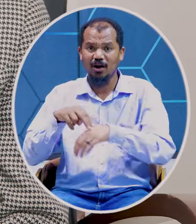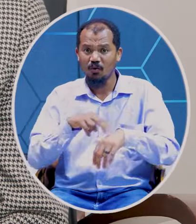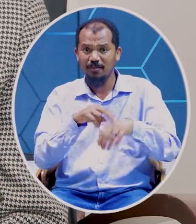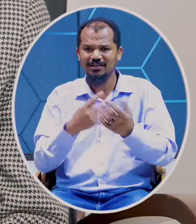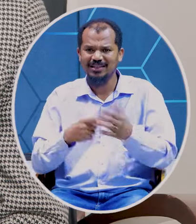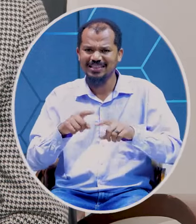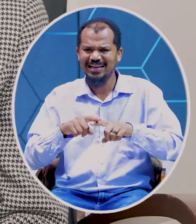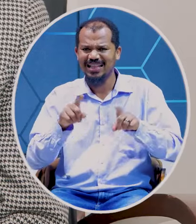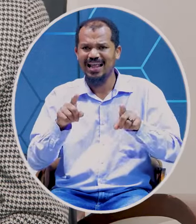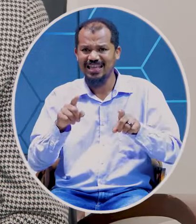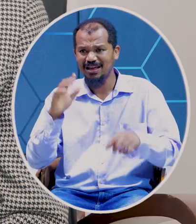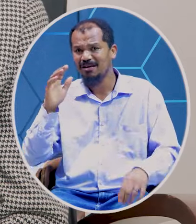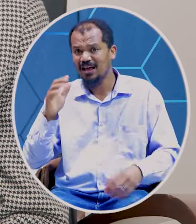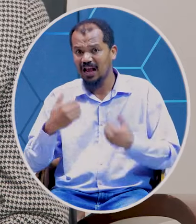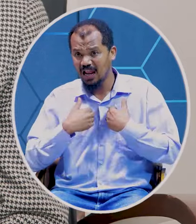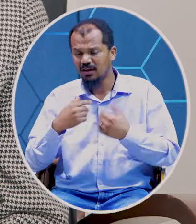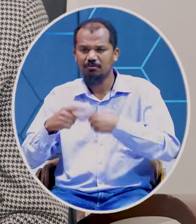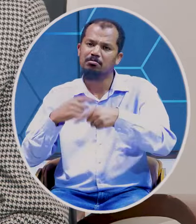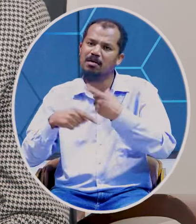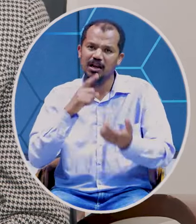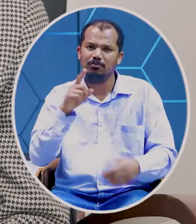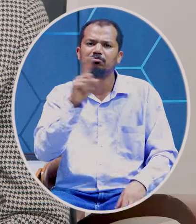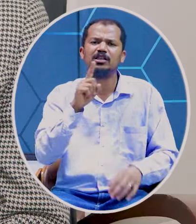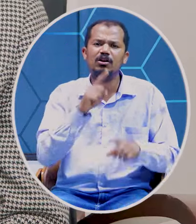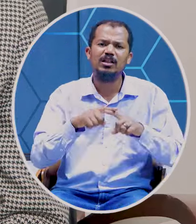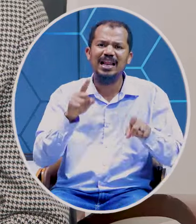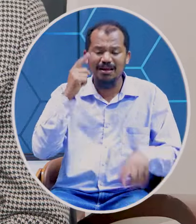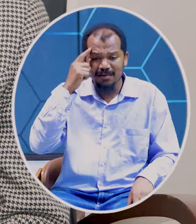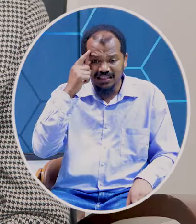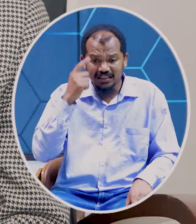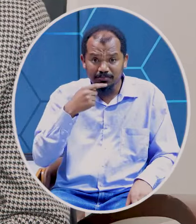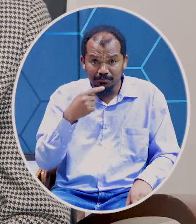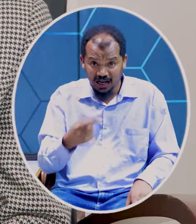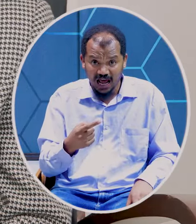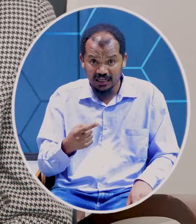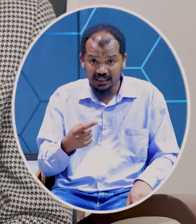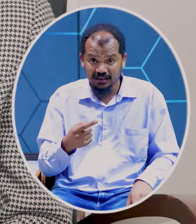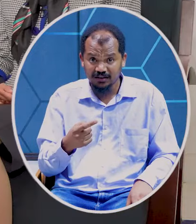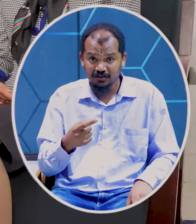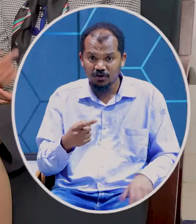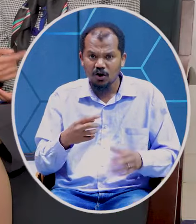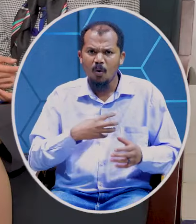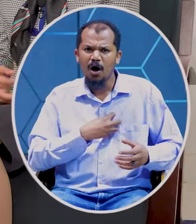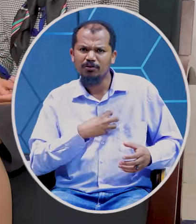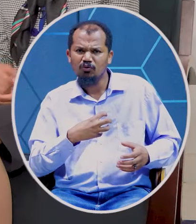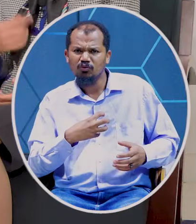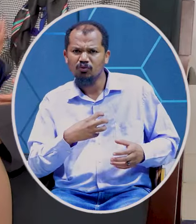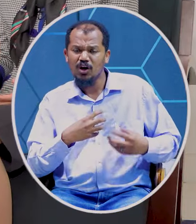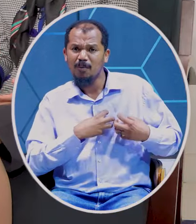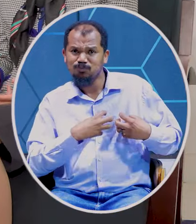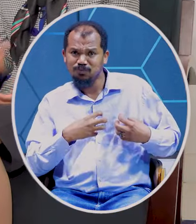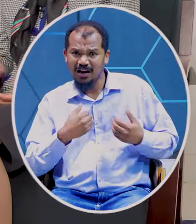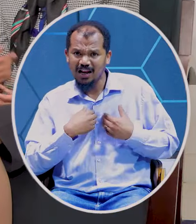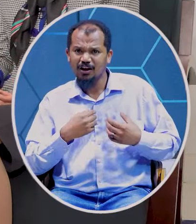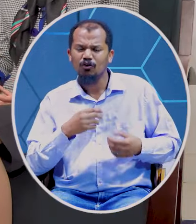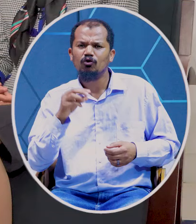ተቋም እንደዚህ የተለየ የሚያሳስብ ነገር ካለ መሄድ ነው። ምንድነው የተለየ የሚያሳስብ ነገር ብለን ካልን እብጠቱ፣ በተለይ እብጠት